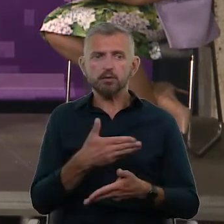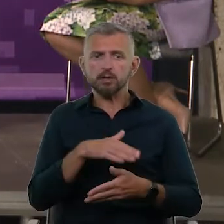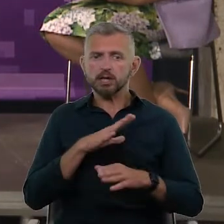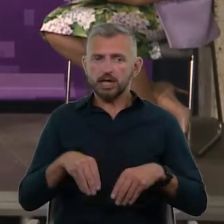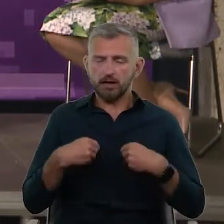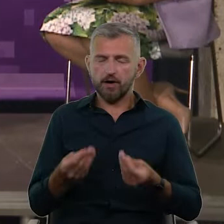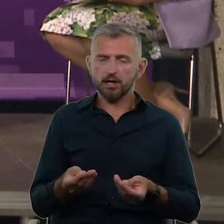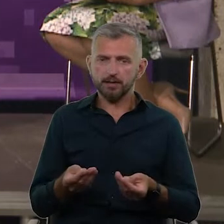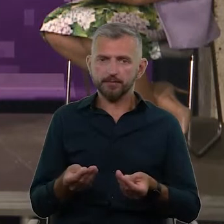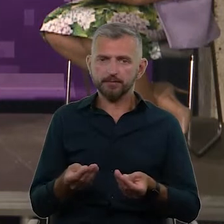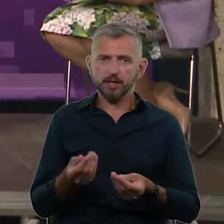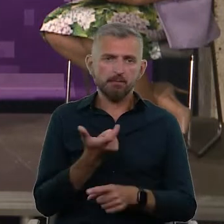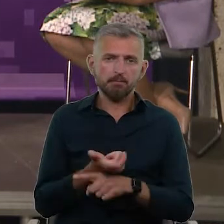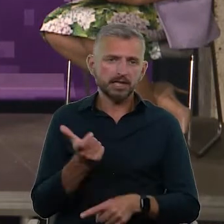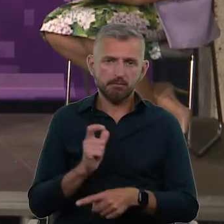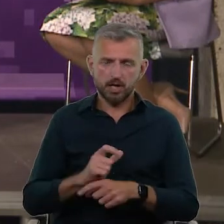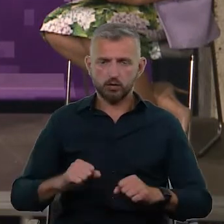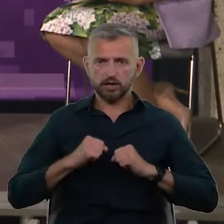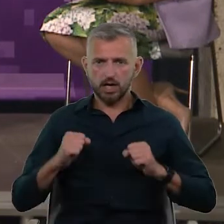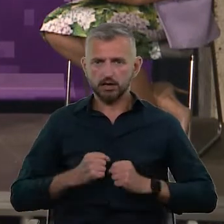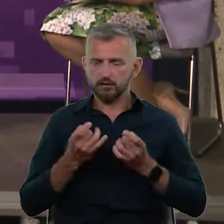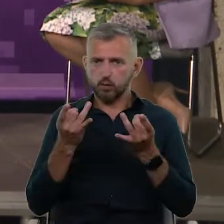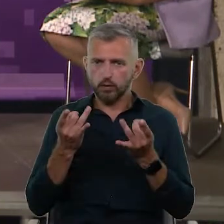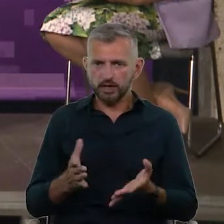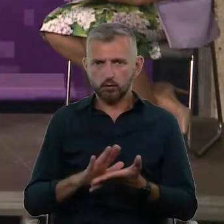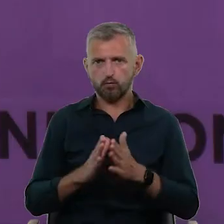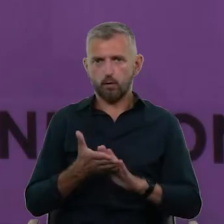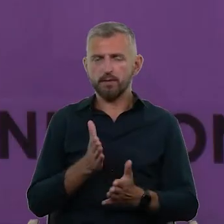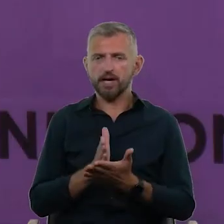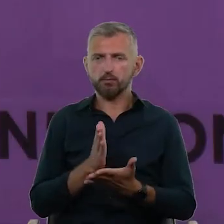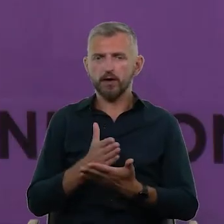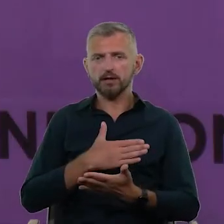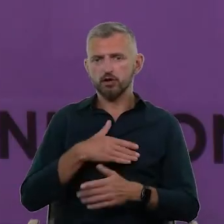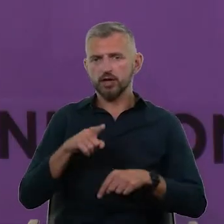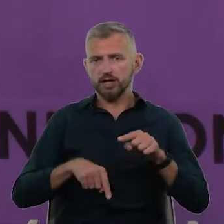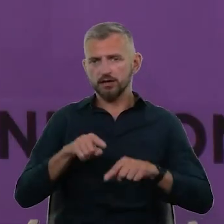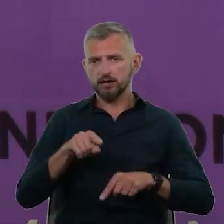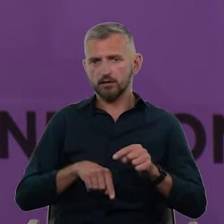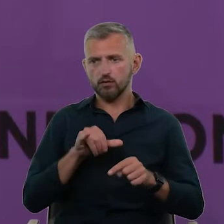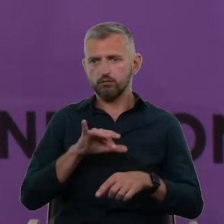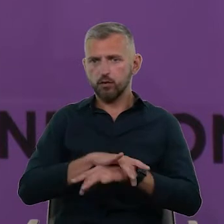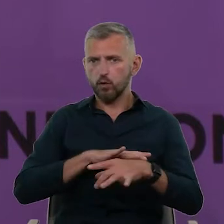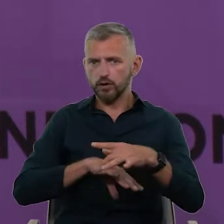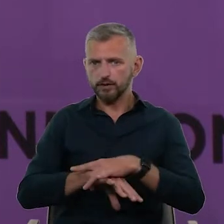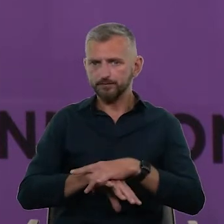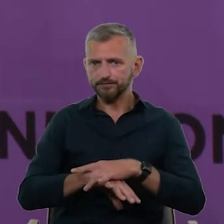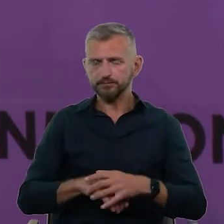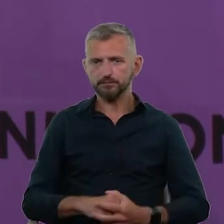надавали максимально, старалися спростити умови перебування наших рідних у полоні.